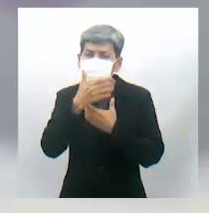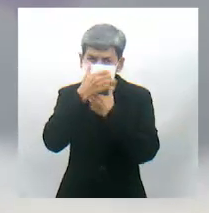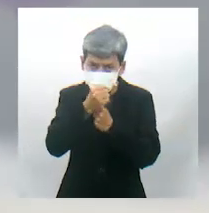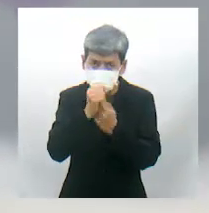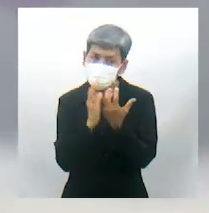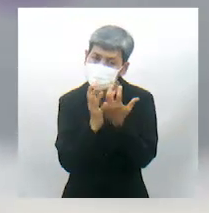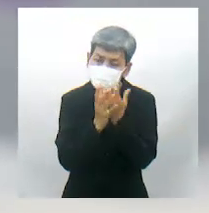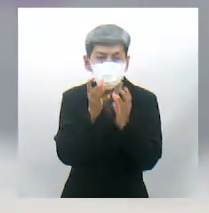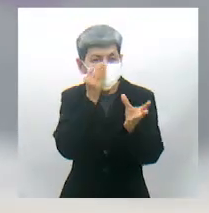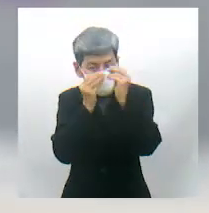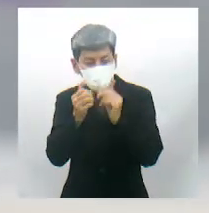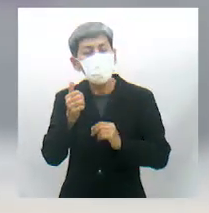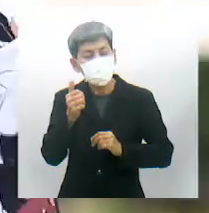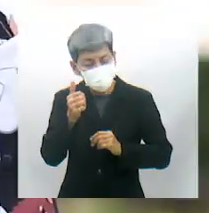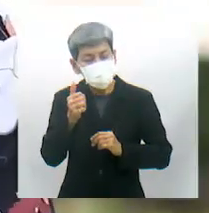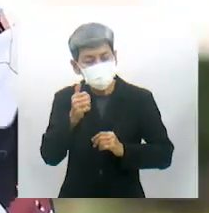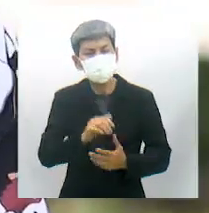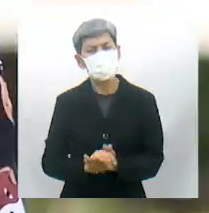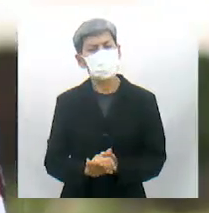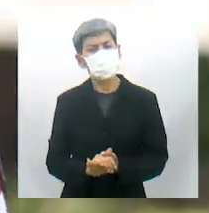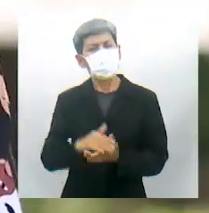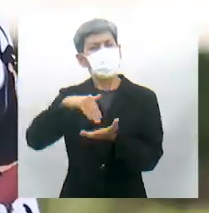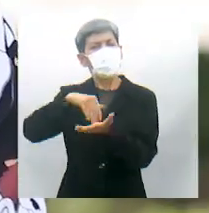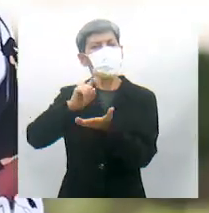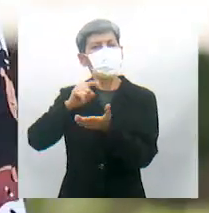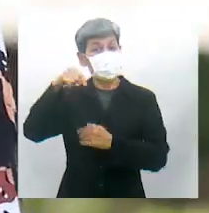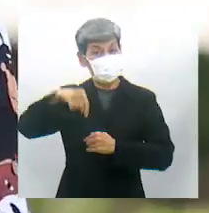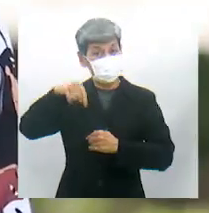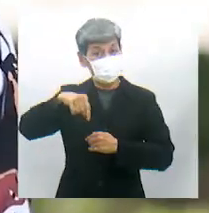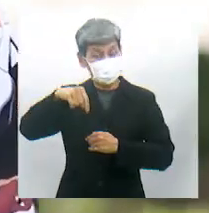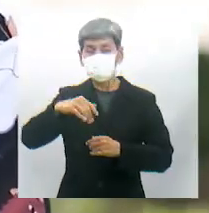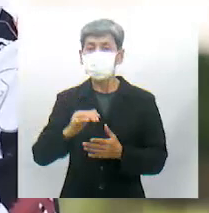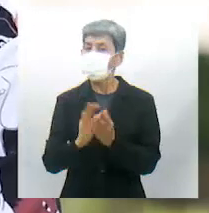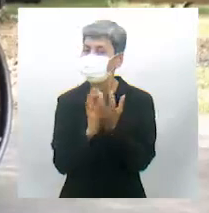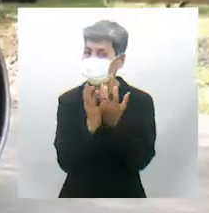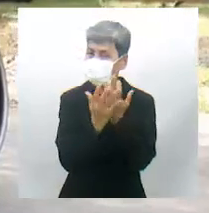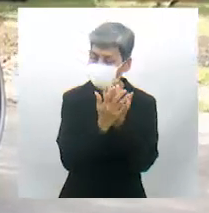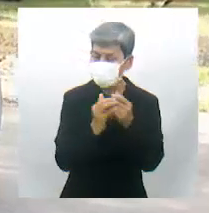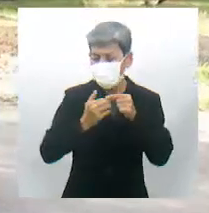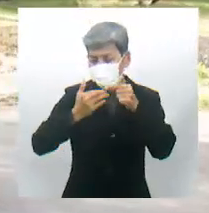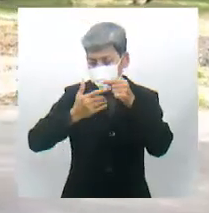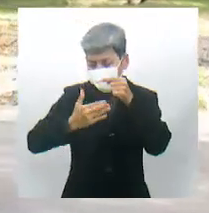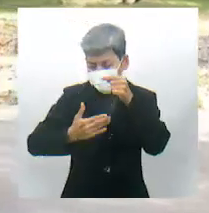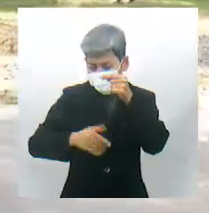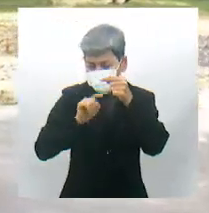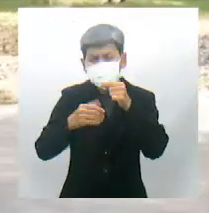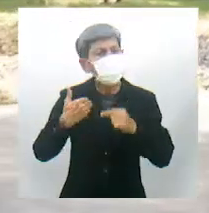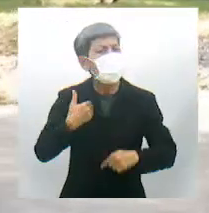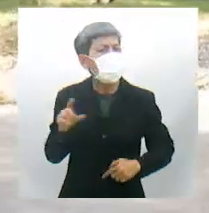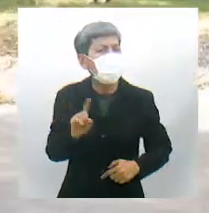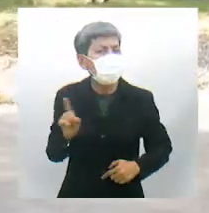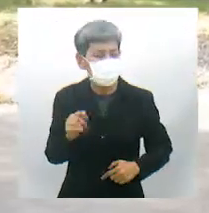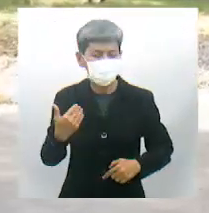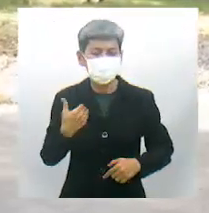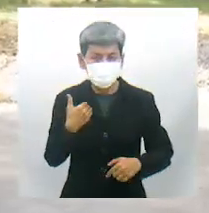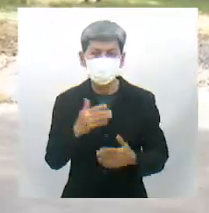เรื่องผักแล้วก็มาเรียนรู้กับเราได ้ครับก็คือถ้าเกิดว่าศูนย์การเรียนรู้ที่นี่เนี่ยไม่ได้มีแค่เรื่องผัก ใช่ แต่มีอย่างอื่นด้วย ครับ มีอะไรบ้างครับที่นี